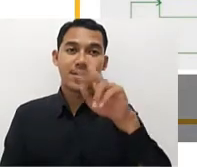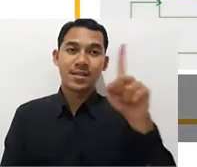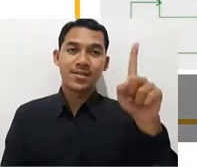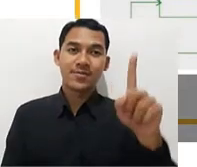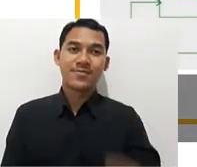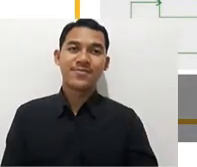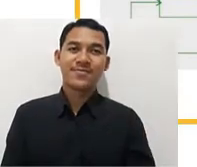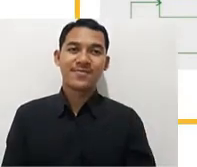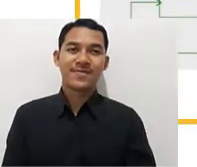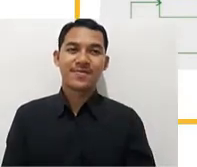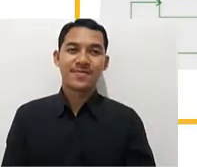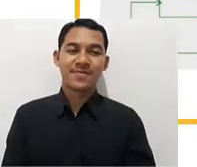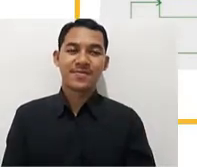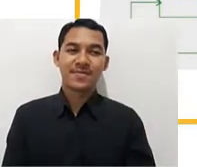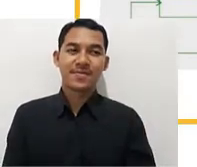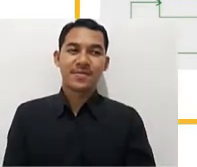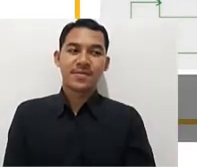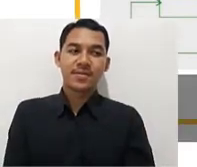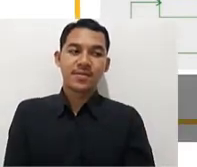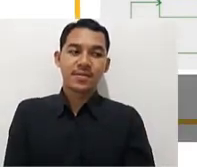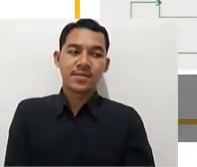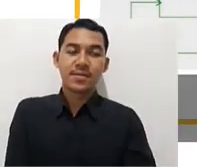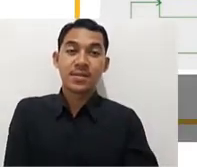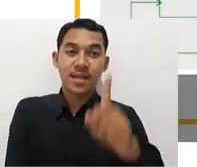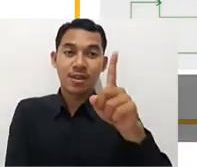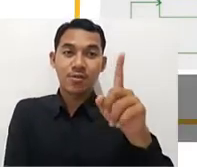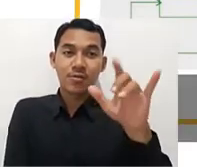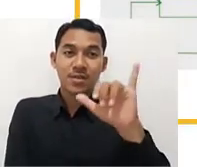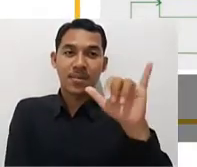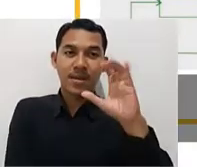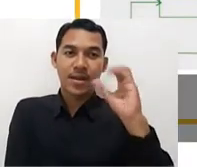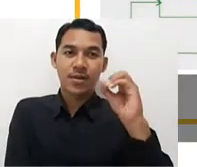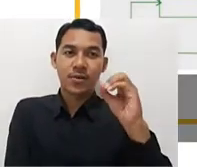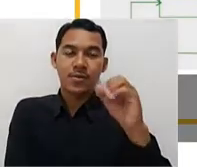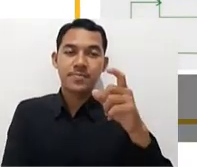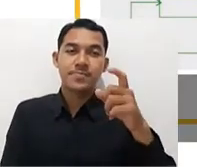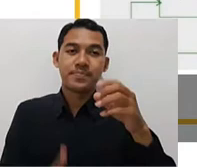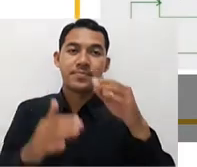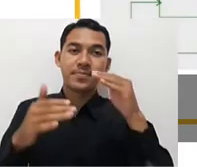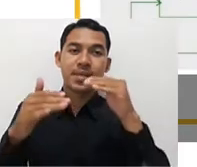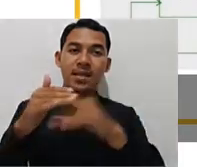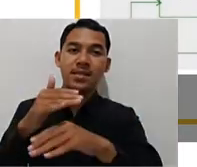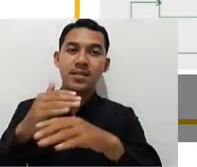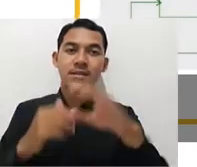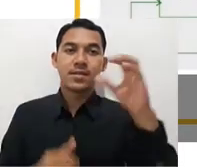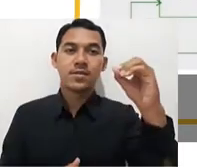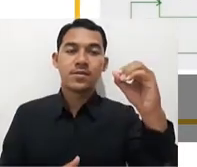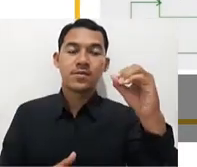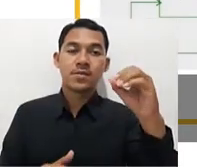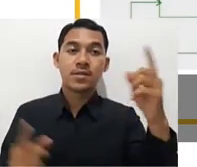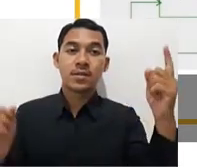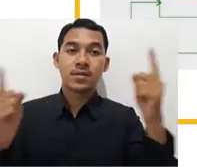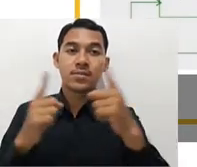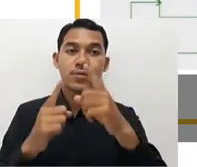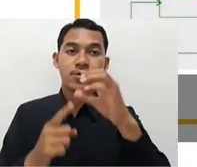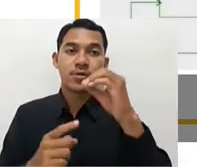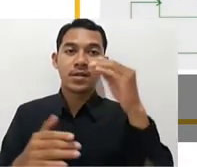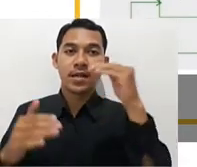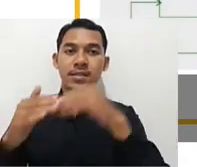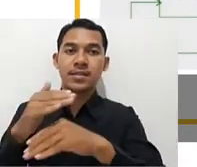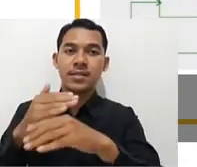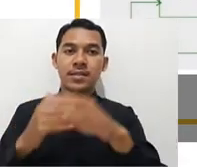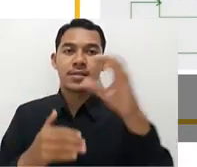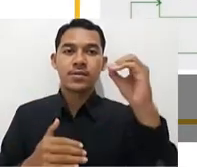kemudian di sini 1 sama 0. Oke, pasti hasilnya 0. Dia ketemu 0, hasilnya ya pasti 0. Ya